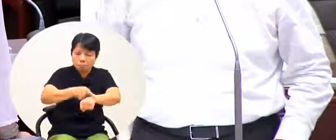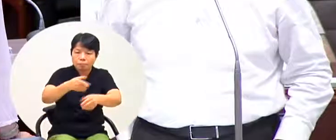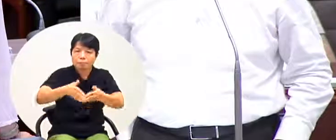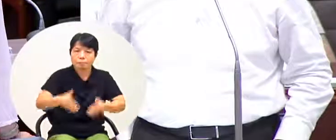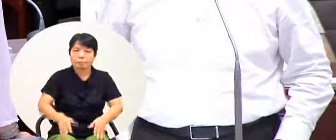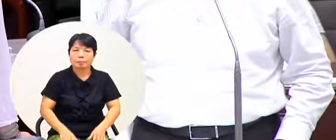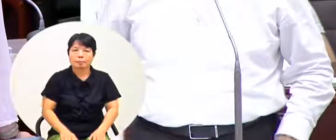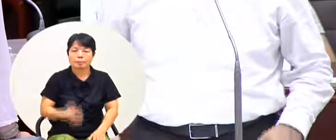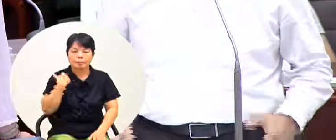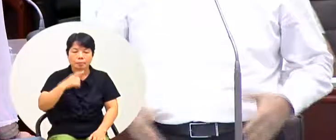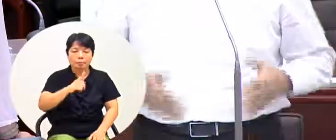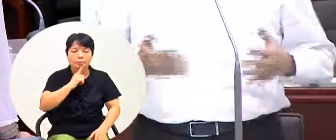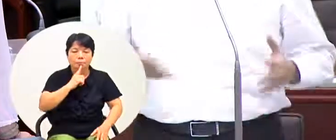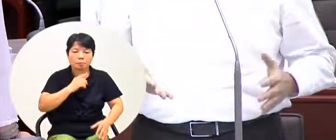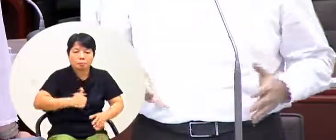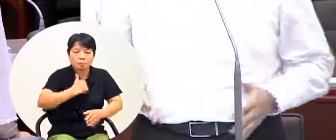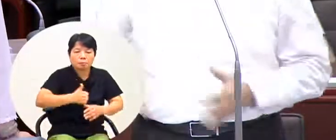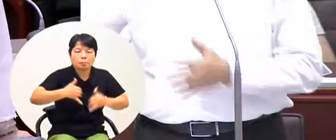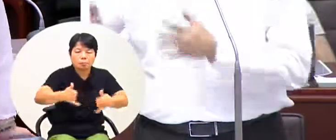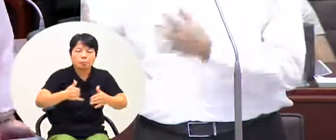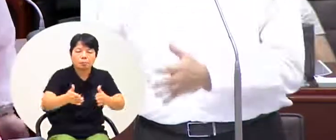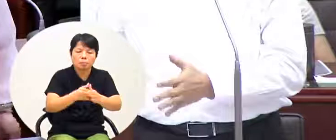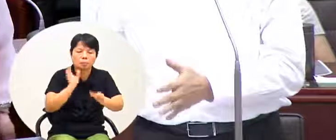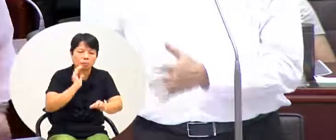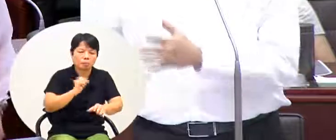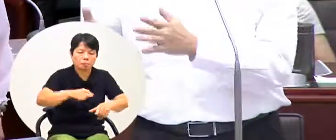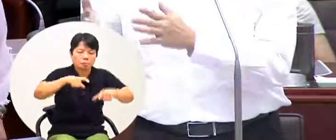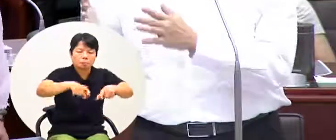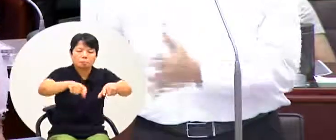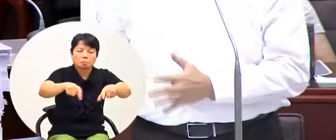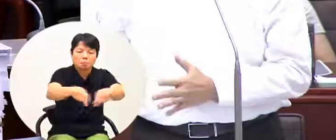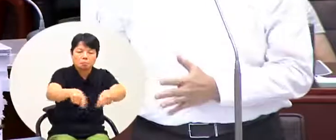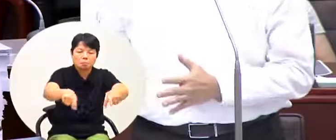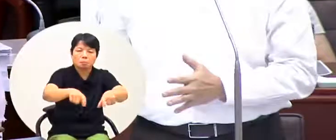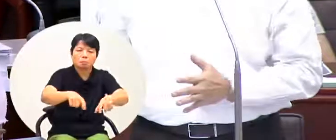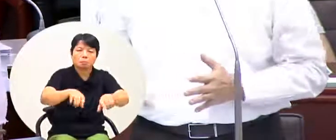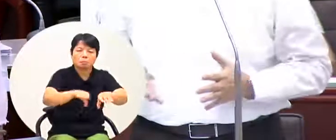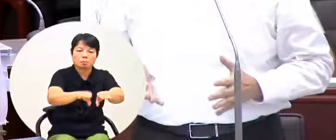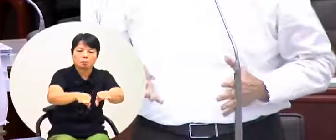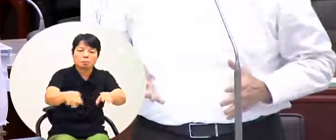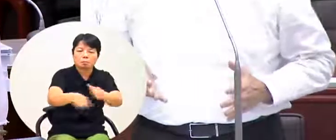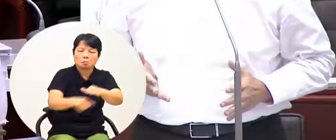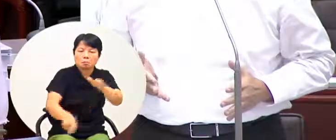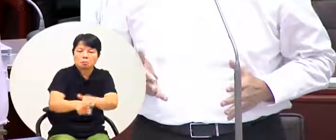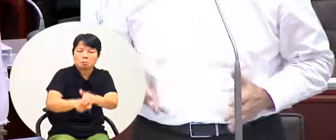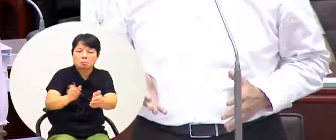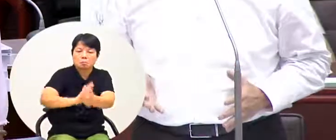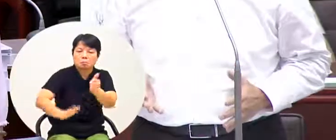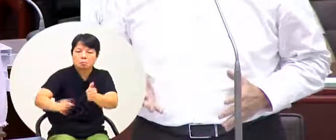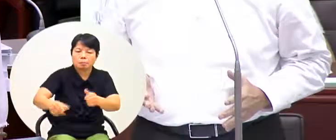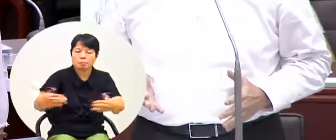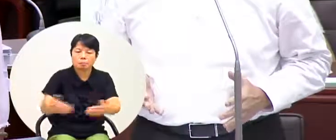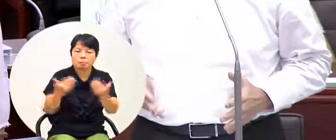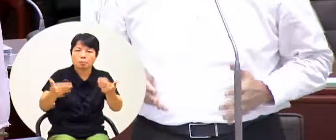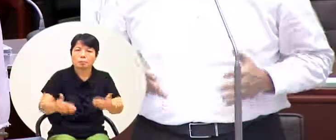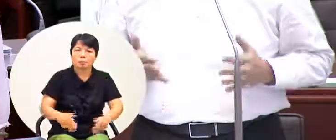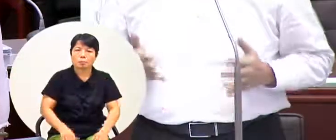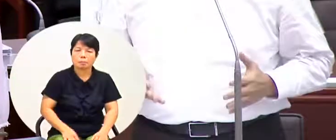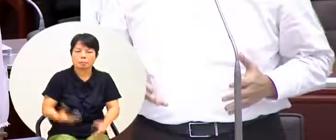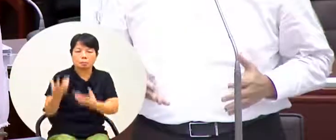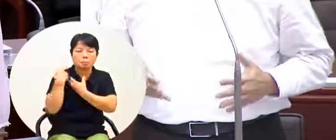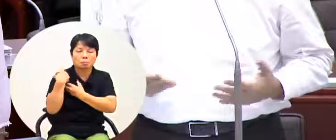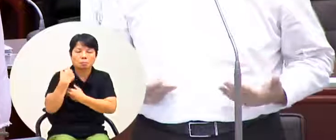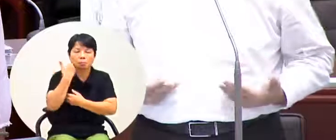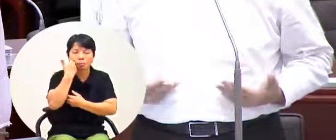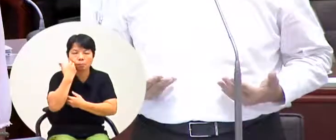排停车嘛。你如果并排停车来造成违规、造成车祸，这个责任要由谁来负？那另外，